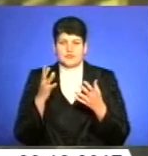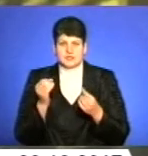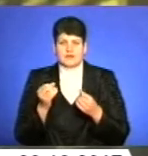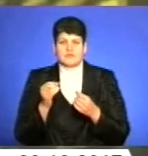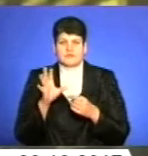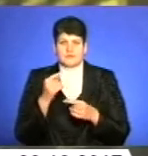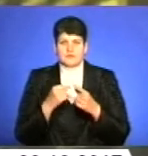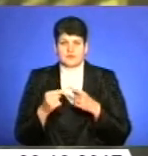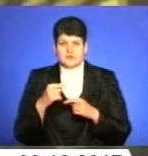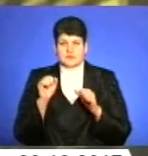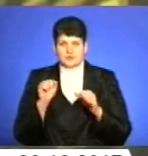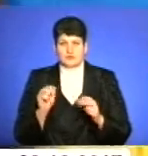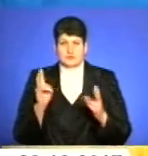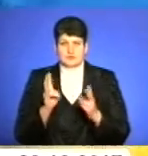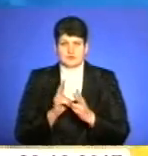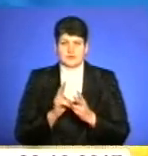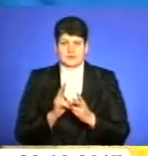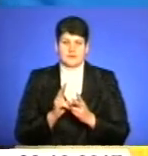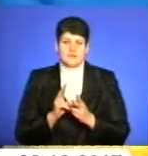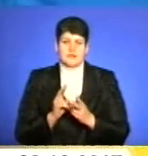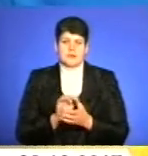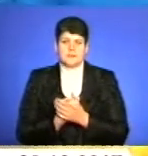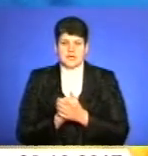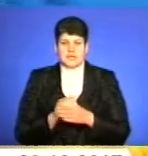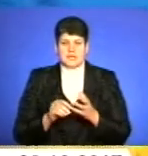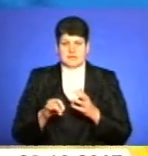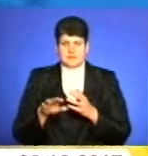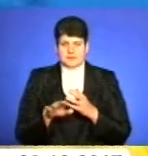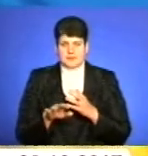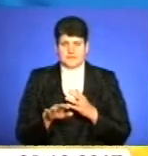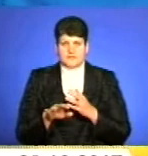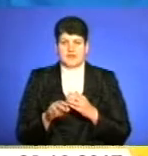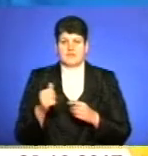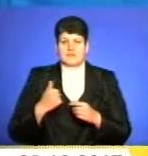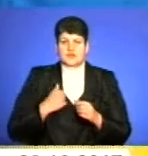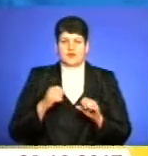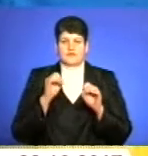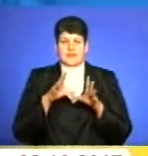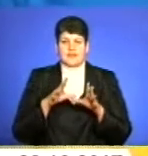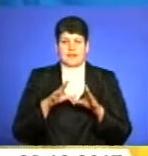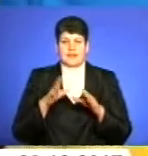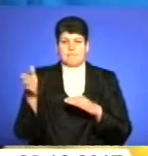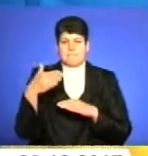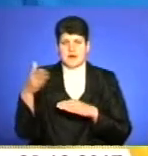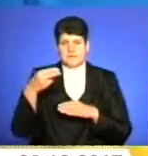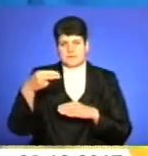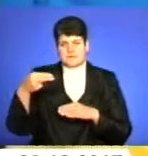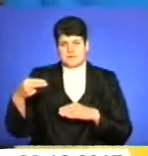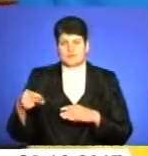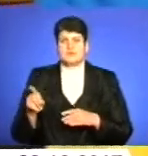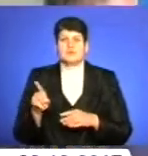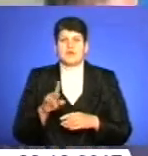повернемося і зможемо зустрітися на мирній землі. На знак подяки волонтерам військові передали прапор із підписами кожної бригади, де